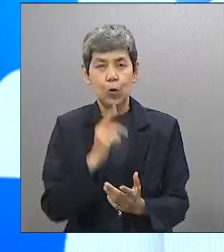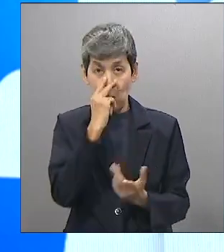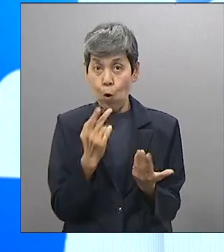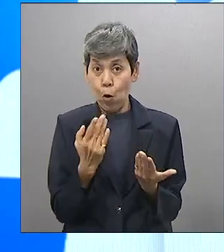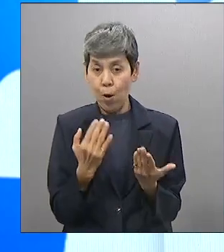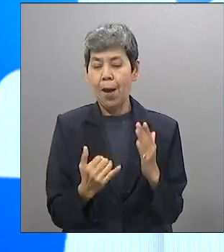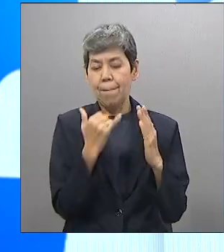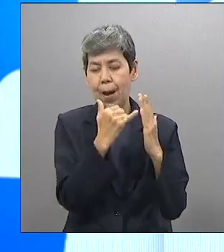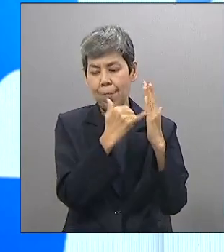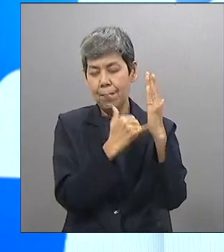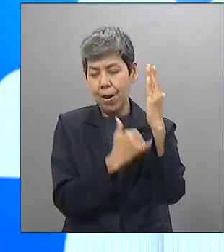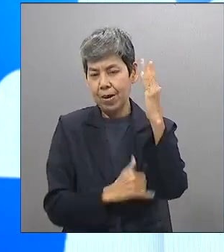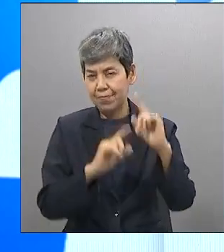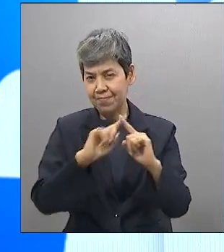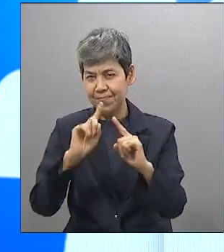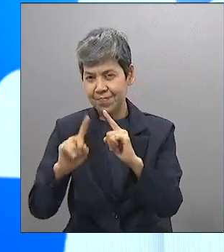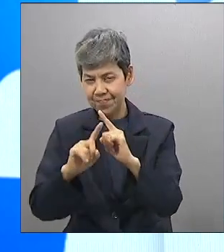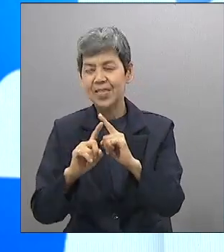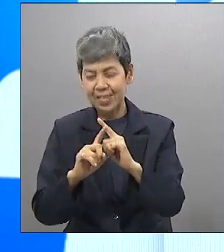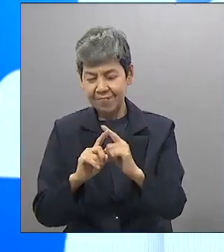เรากลบมาพบกนในชวงสีสนฟาร์ฟตี้ ครู่เดียวค่ะ